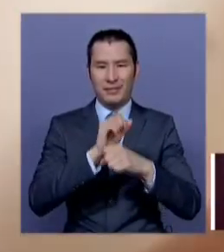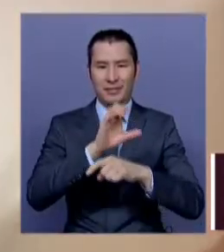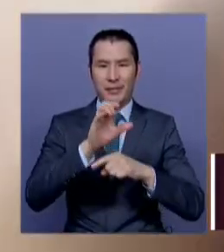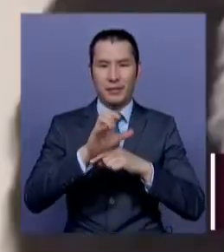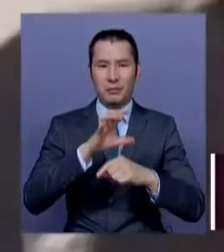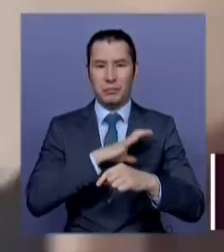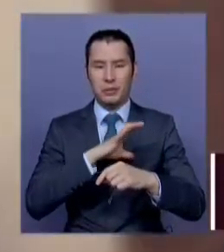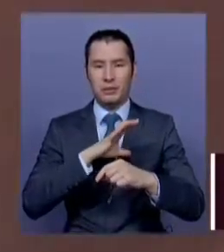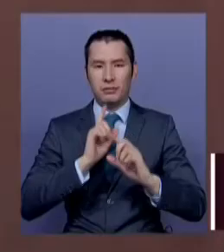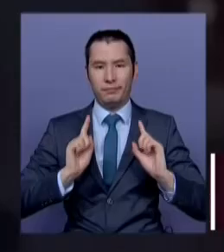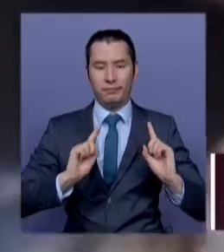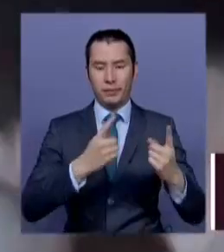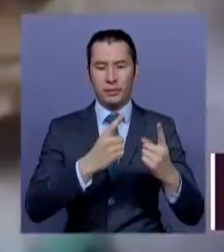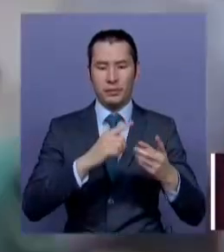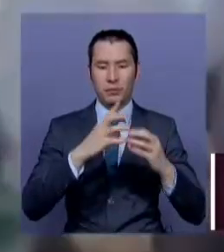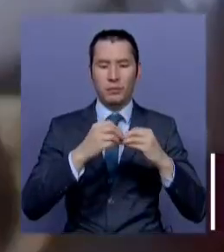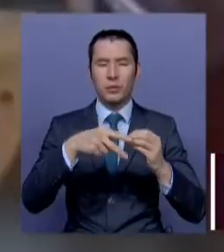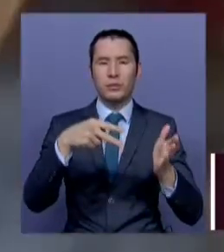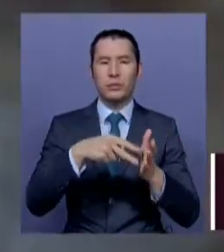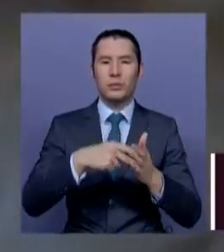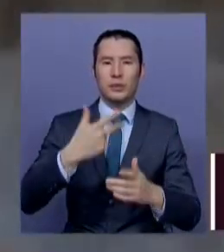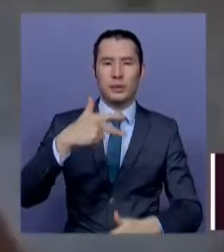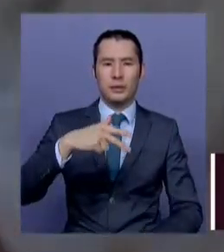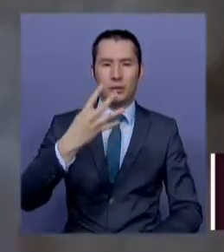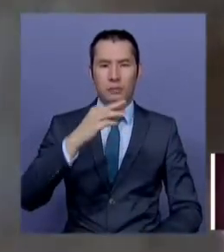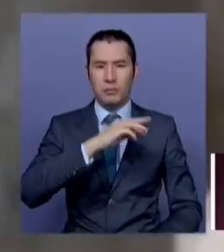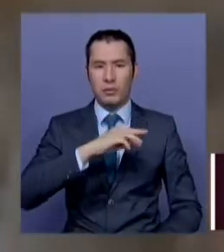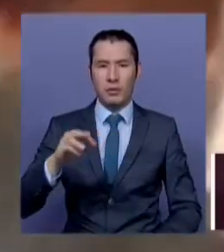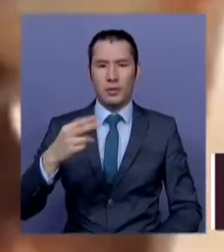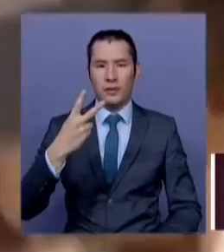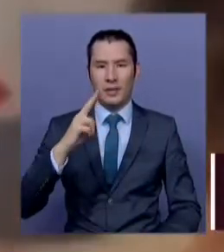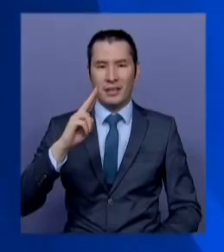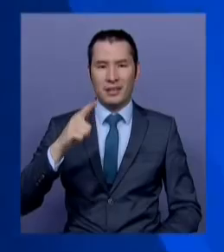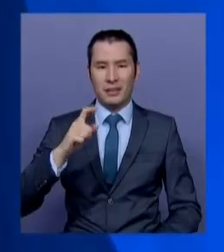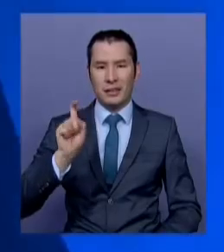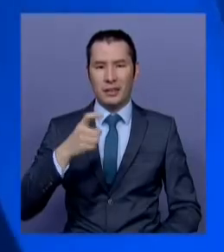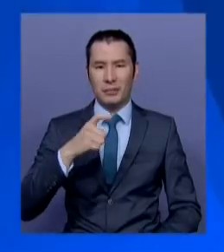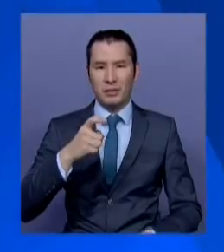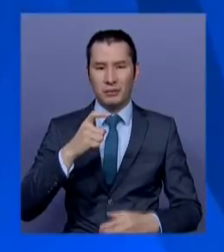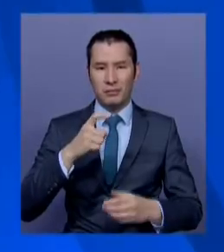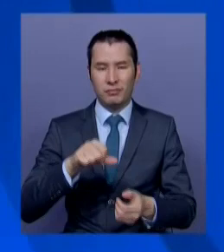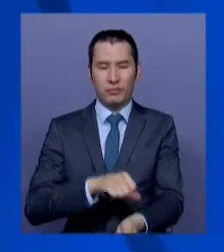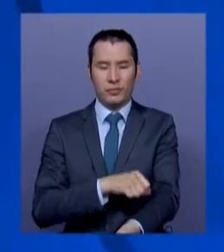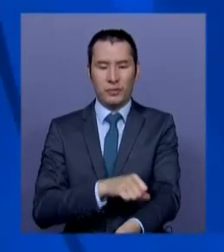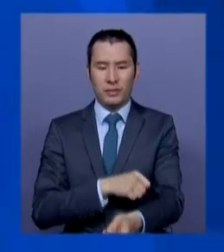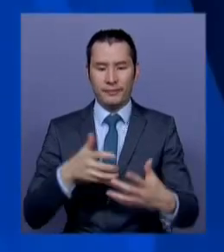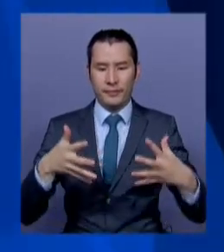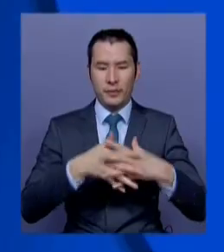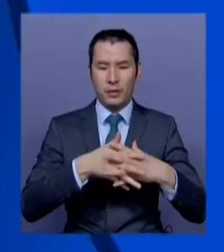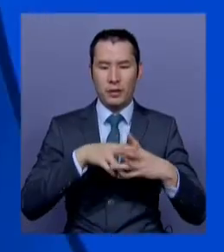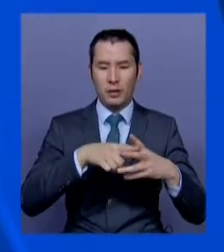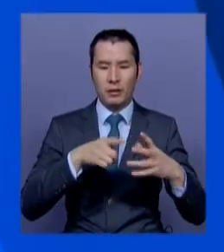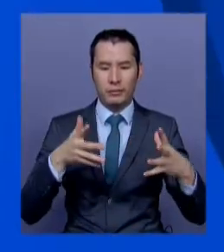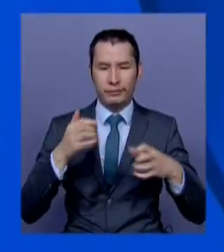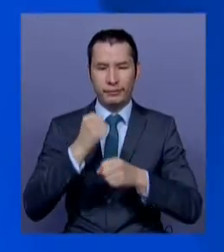кезінде қаранарықта құны 34 миллион теңге болатын 2 келі синтетикалық затты тәркелеген. Есірткіні жасап, оны